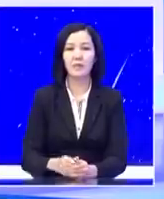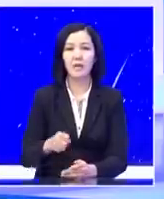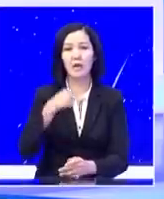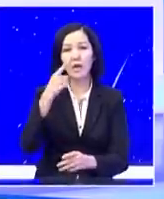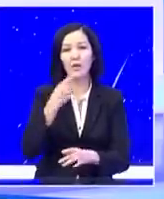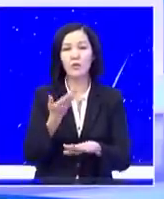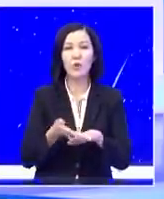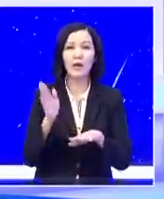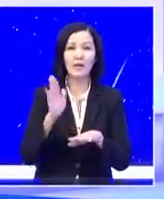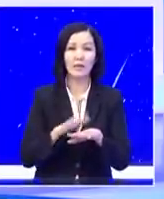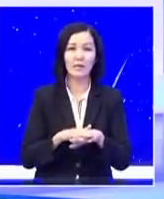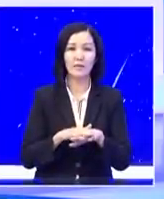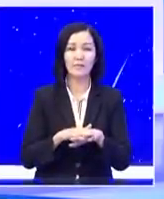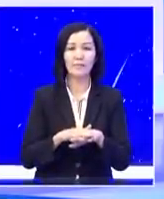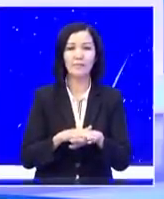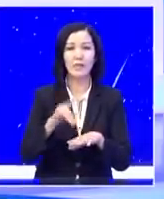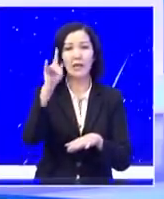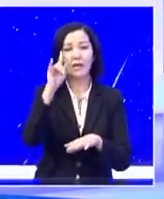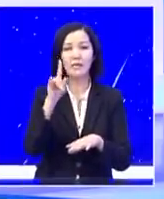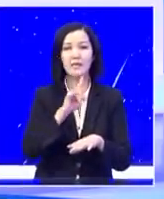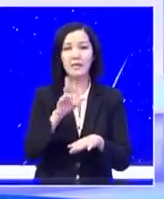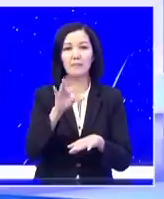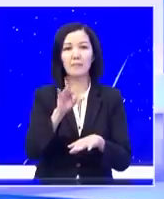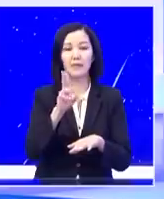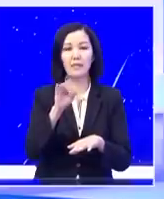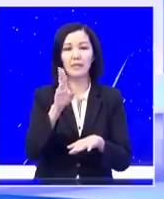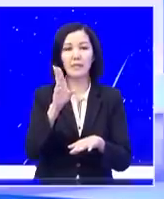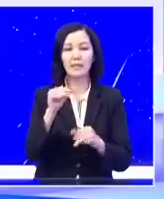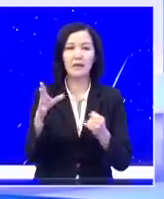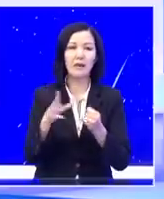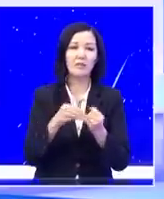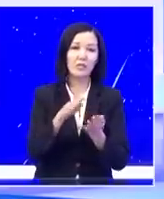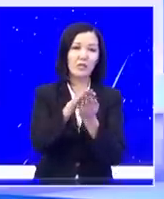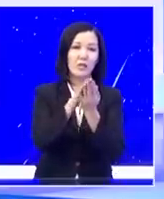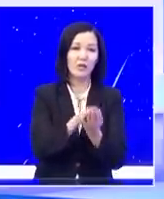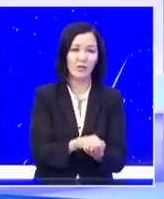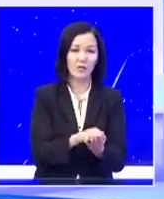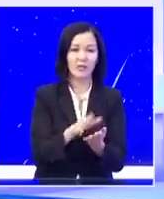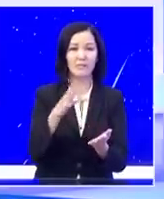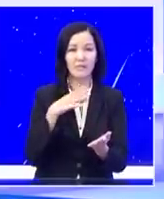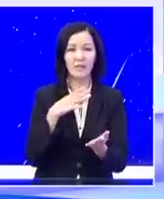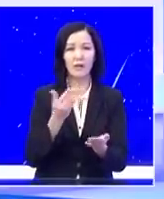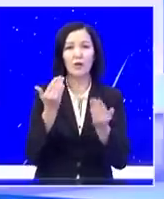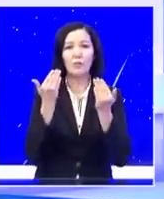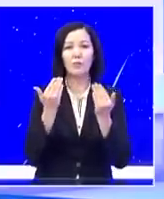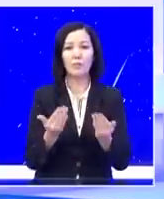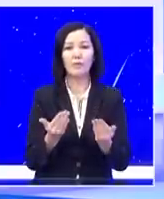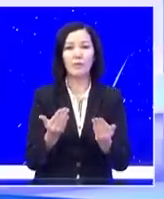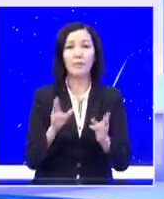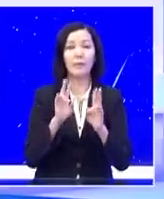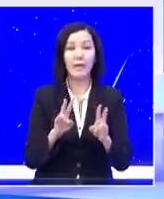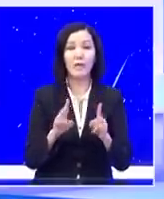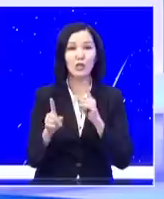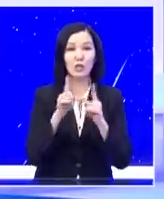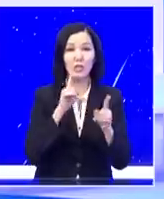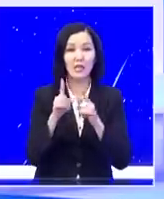Қарекет қылар халіміз жоқ, айтуға да қиын. Осылайша қазақтың бейсенін қара жер қойынына тапсырды. Бірақ азалы